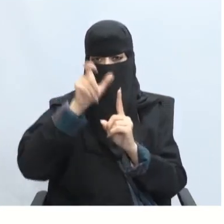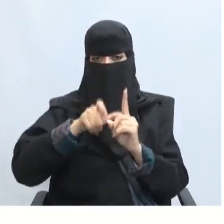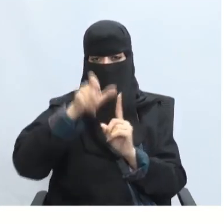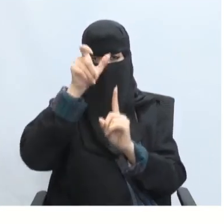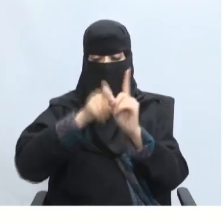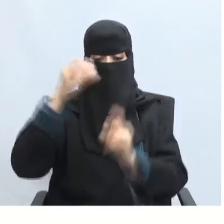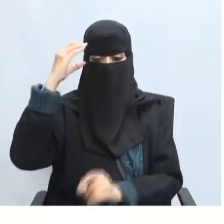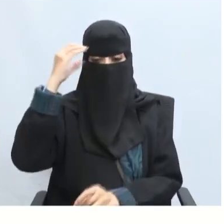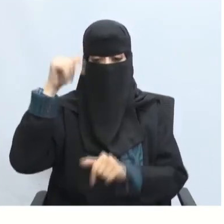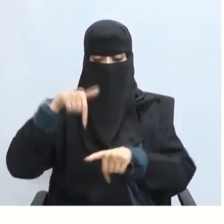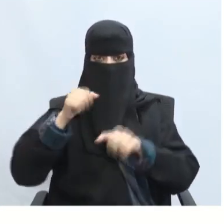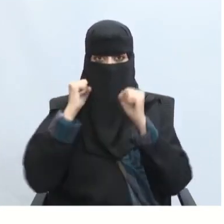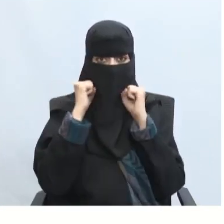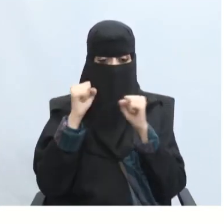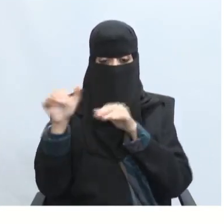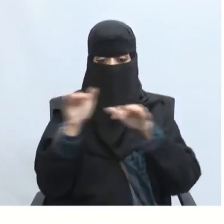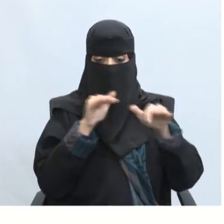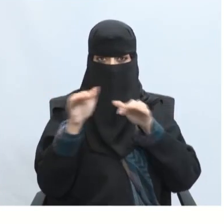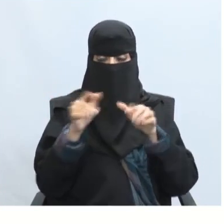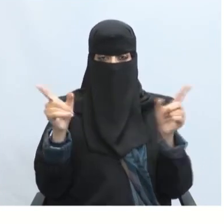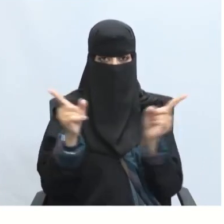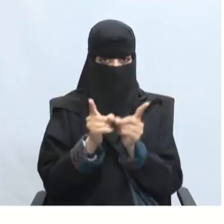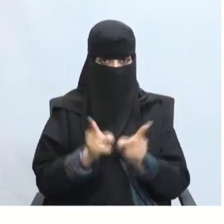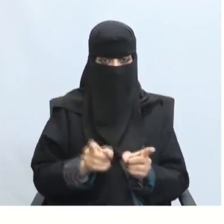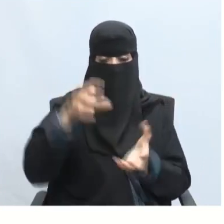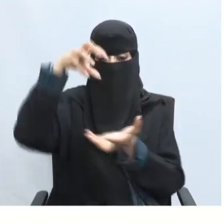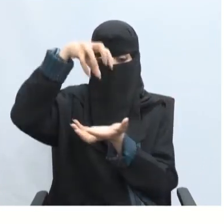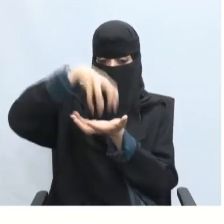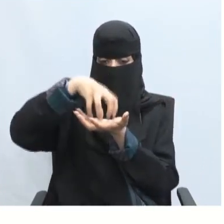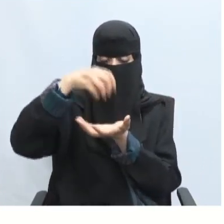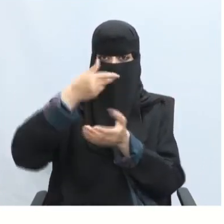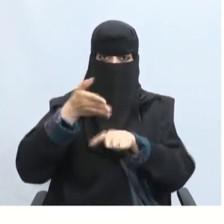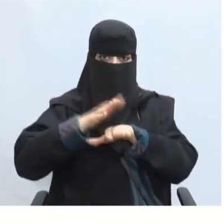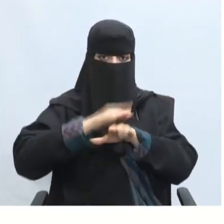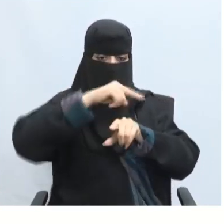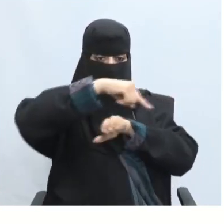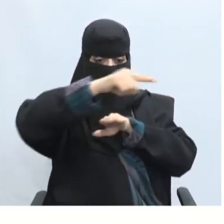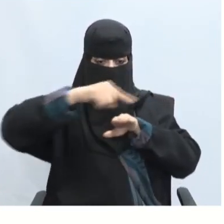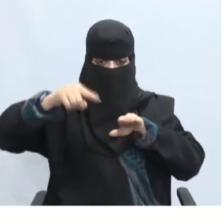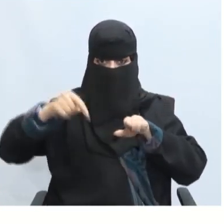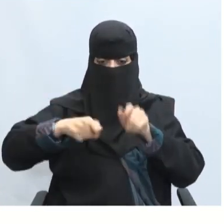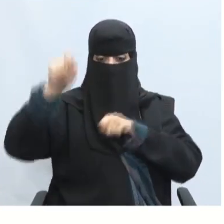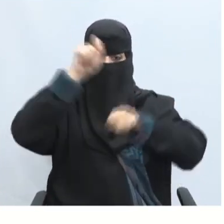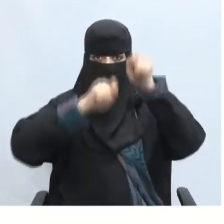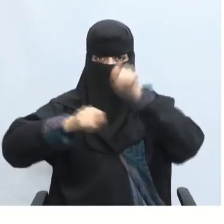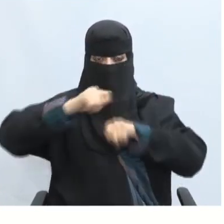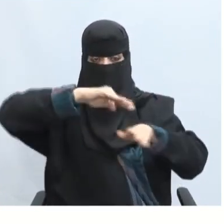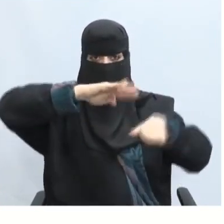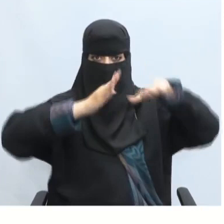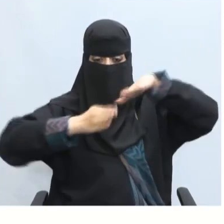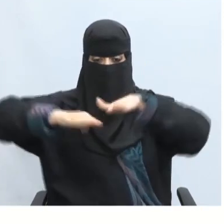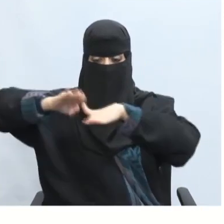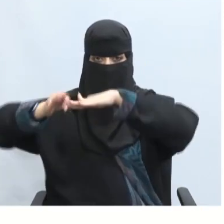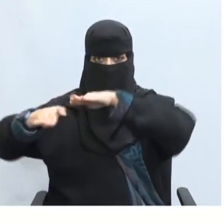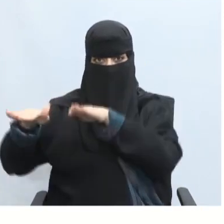ذكرنا اعزائي الطلبه بانه يقيس العلماء قوه الزلازل ويحددون مكانها